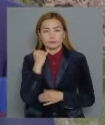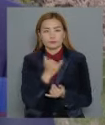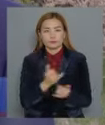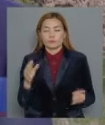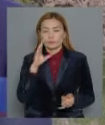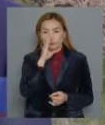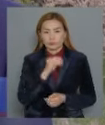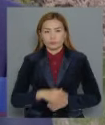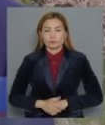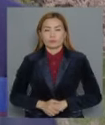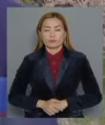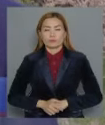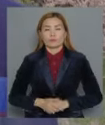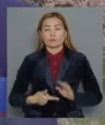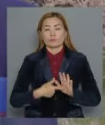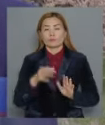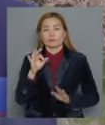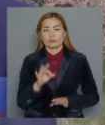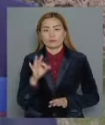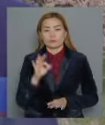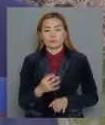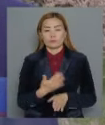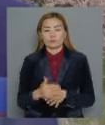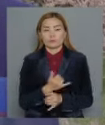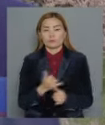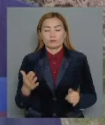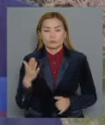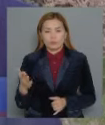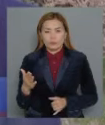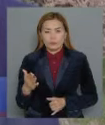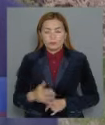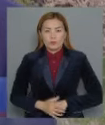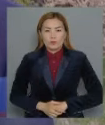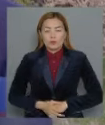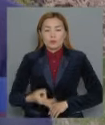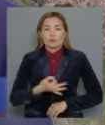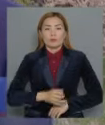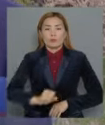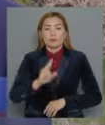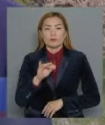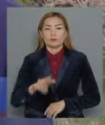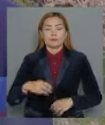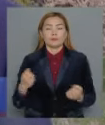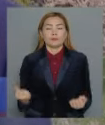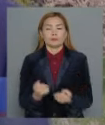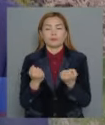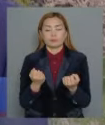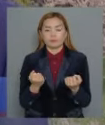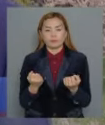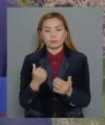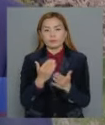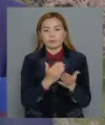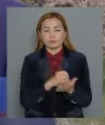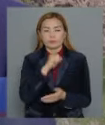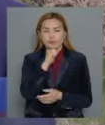несие корпорациясы арқылы 7%-мен. Биыл облыс әкімінің қолдауымен осы біздің жергілікті